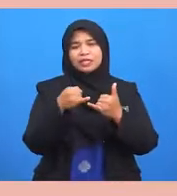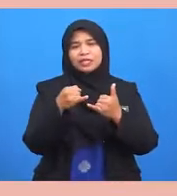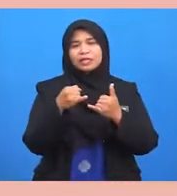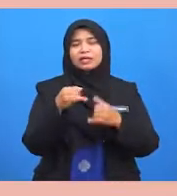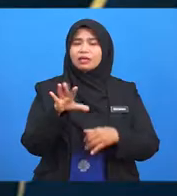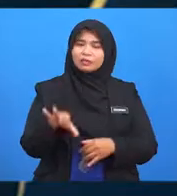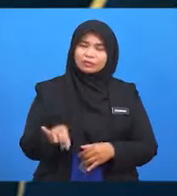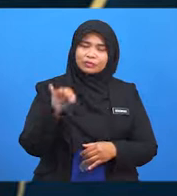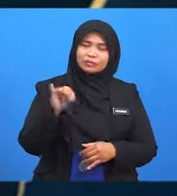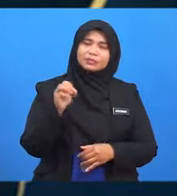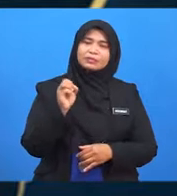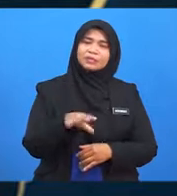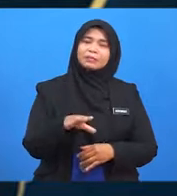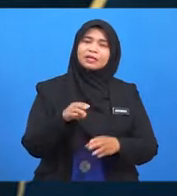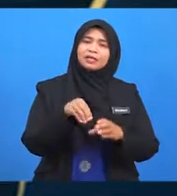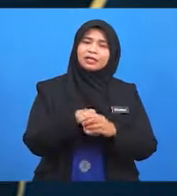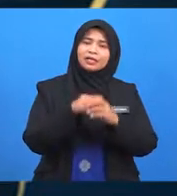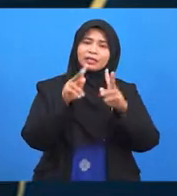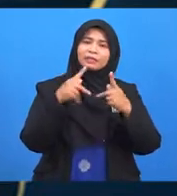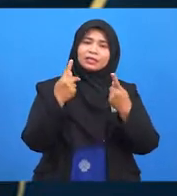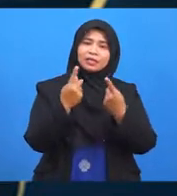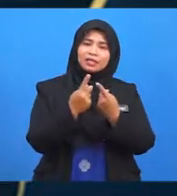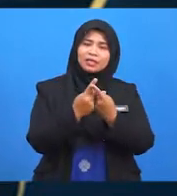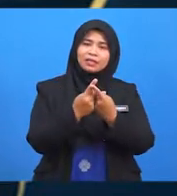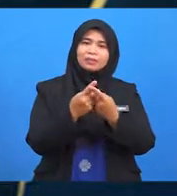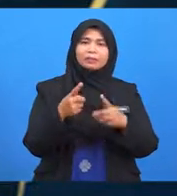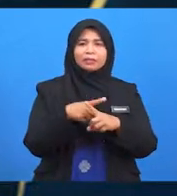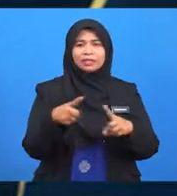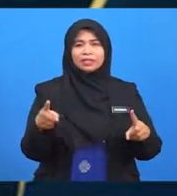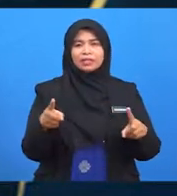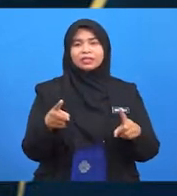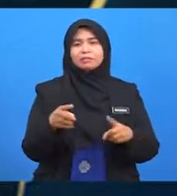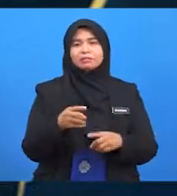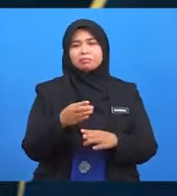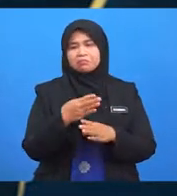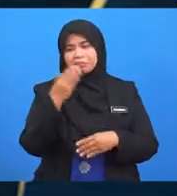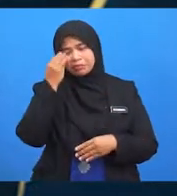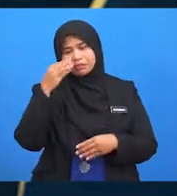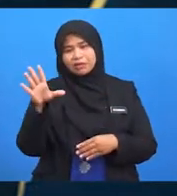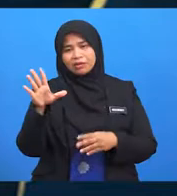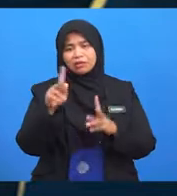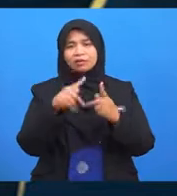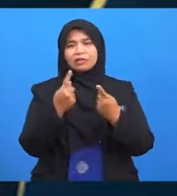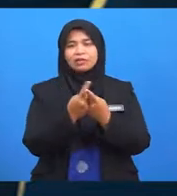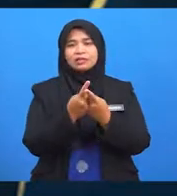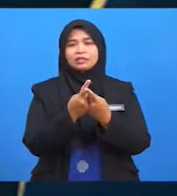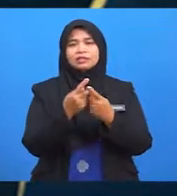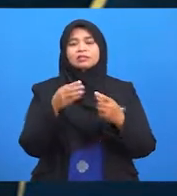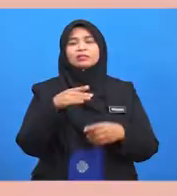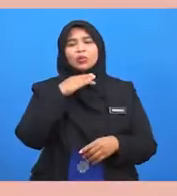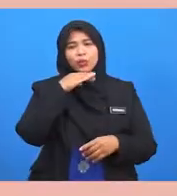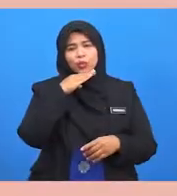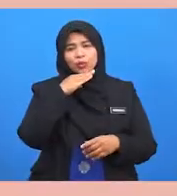mengutip sampah di dalam kelas berbanding dengan membiarkan kelas berada di dalam keadaan